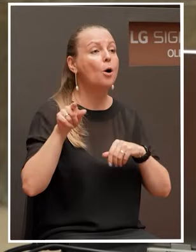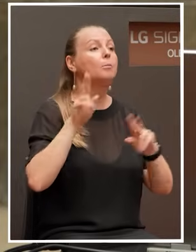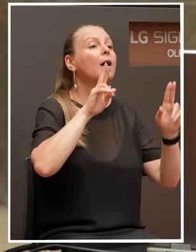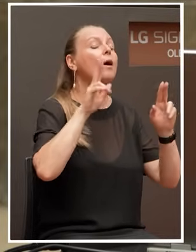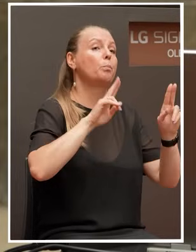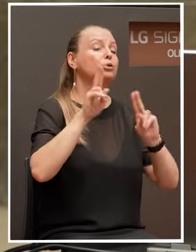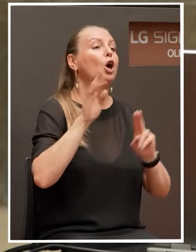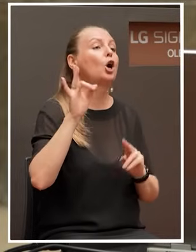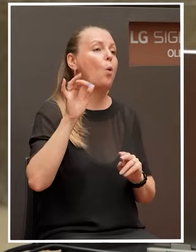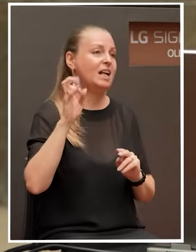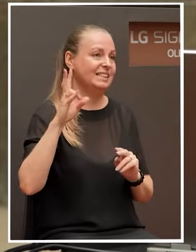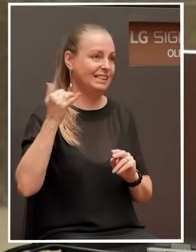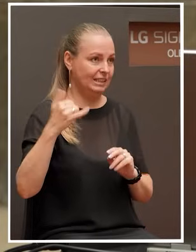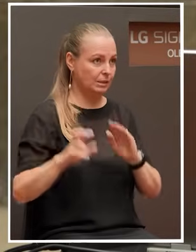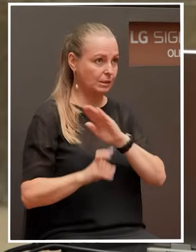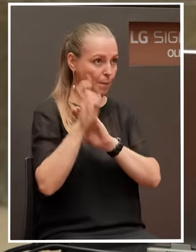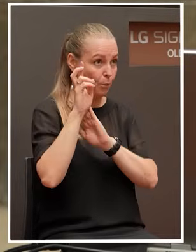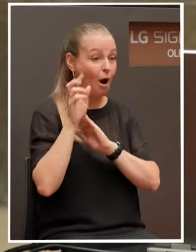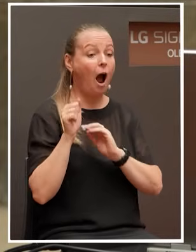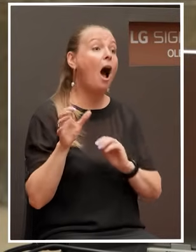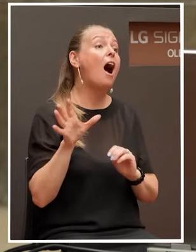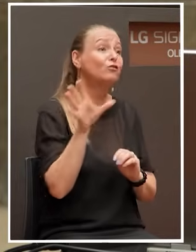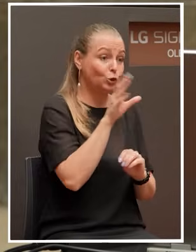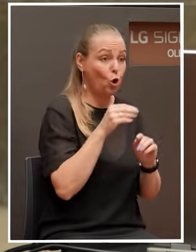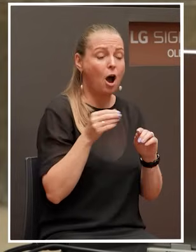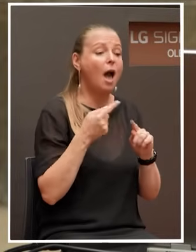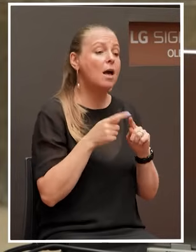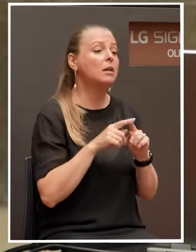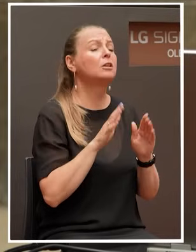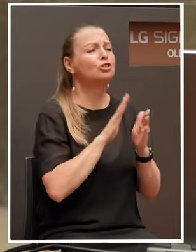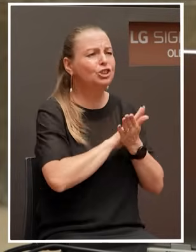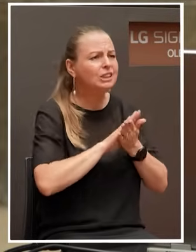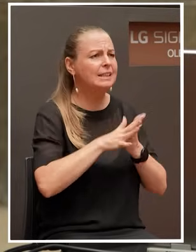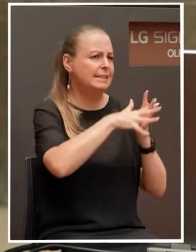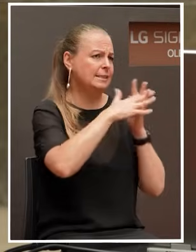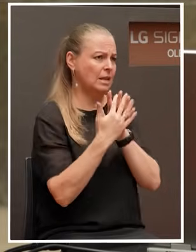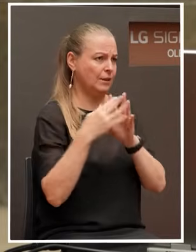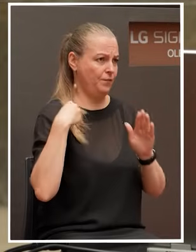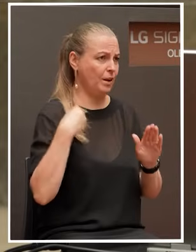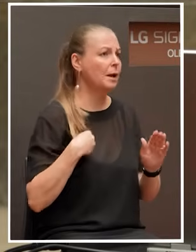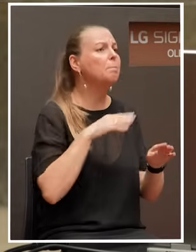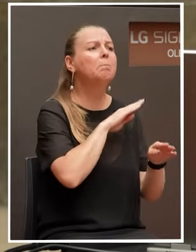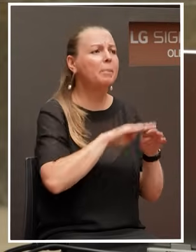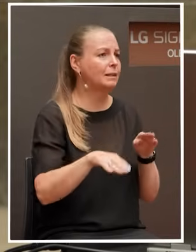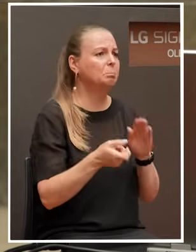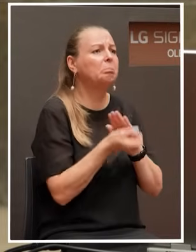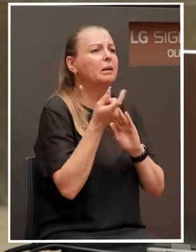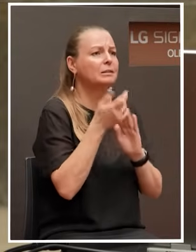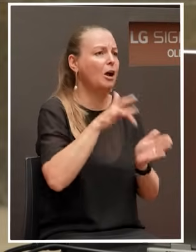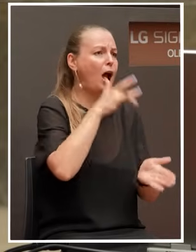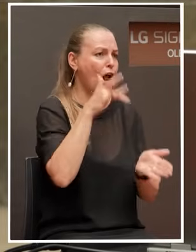собор, это чисто сельская Франция, без малейших признаков городской жизни,